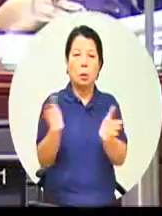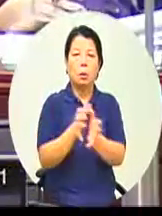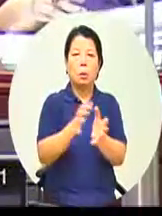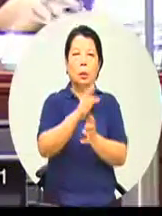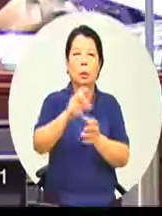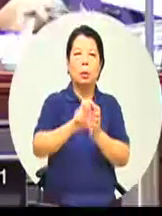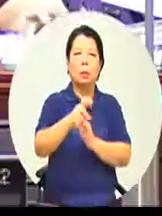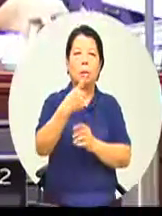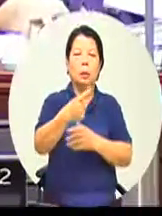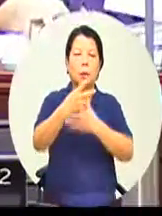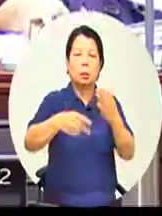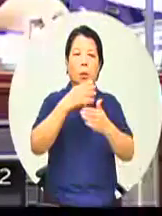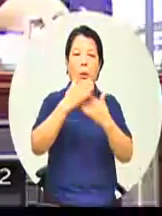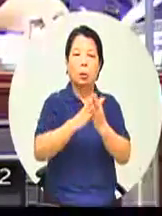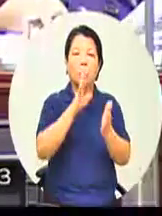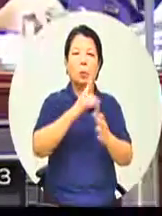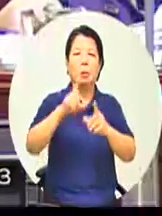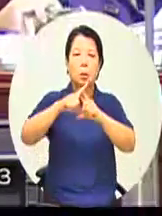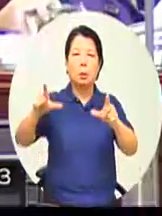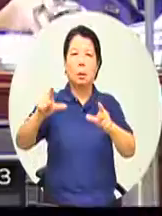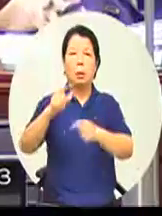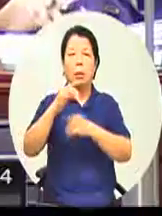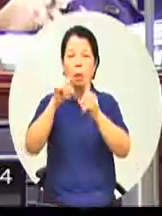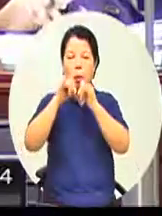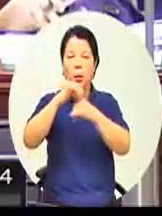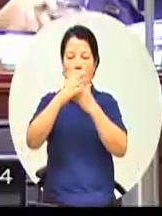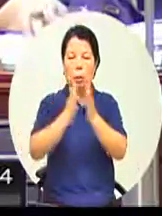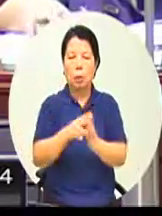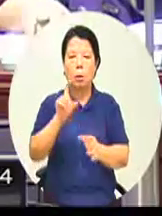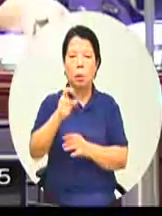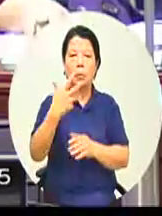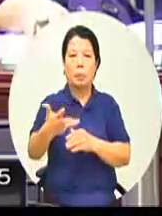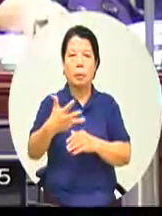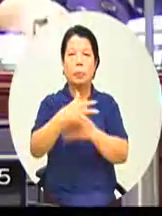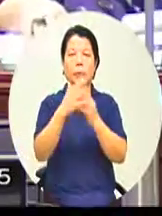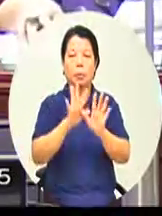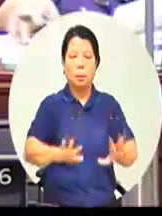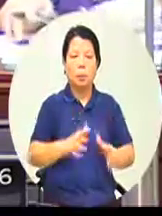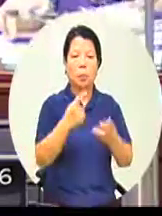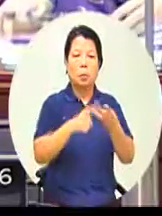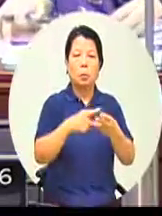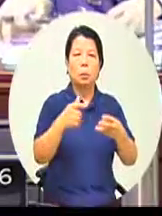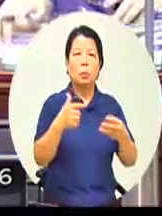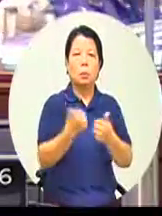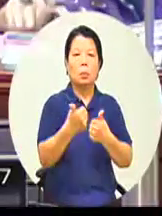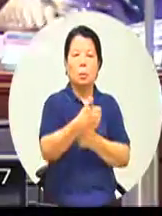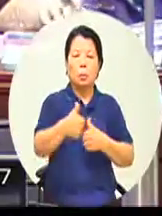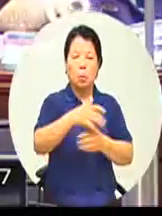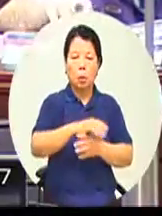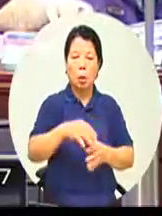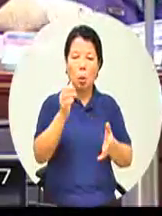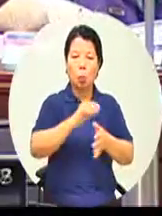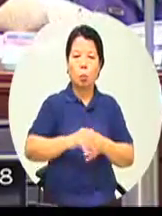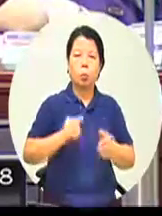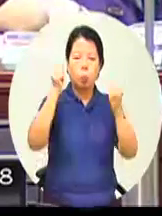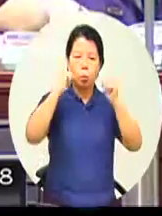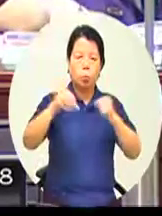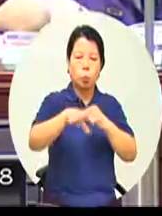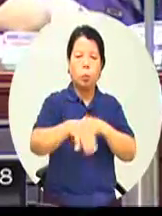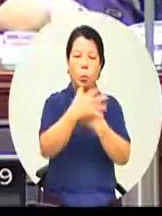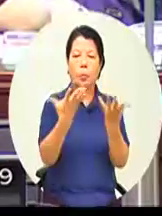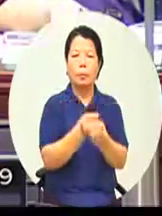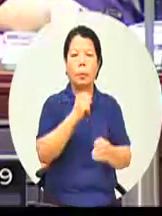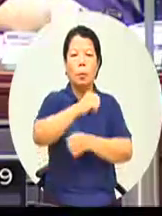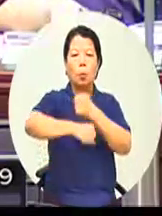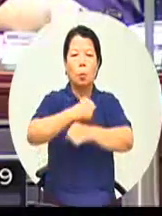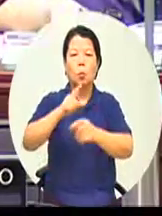21校，陵园8校，大寮13校。确实如王议员所说的，其实都没有风雨操场哦。但是有体育馆跟活动